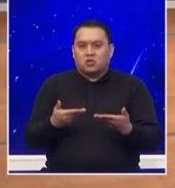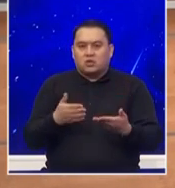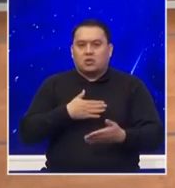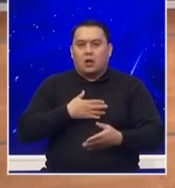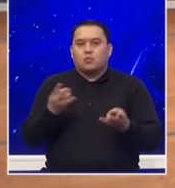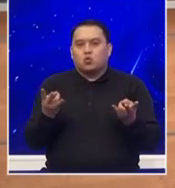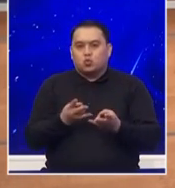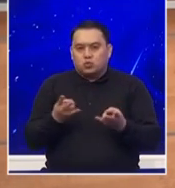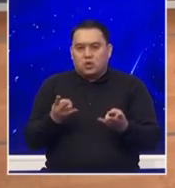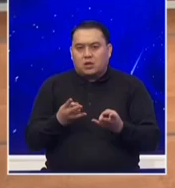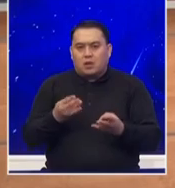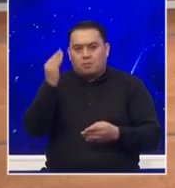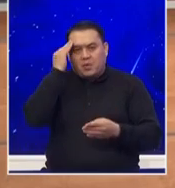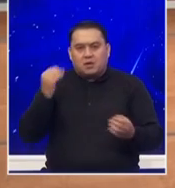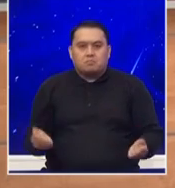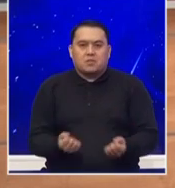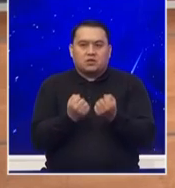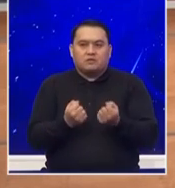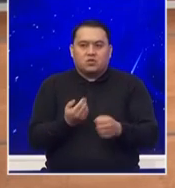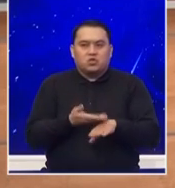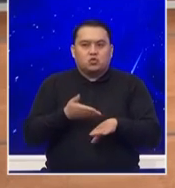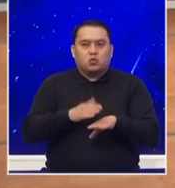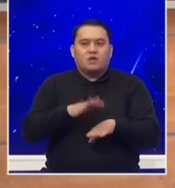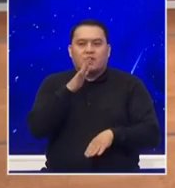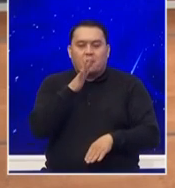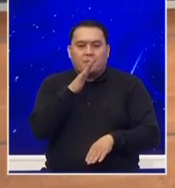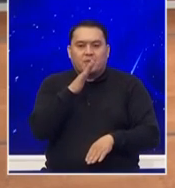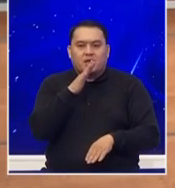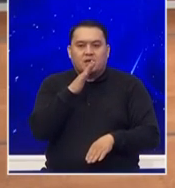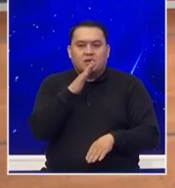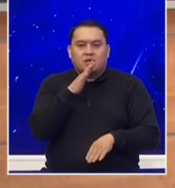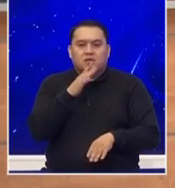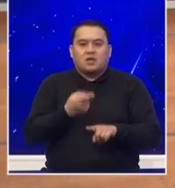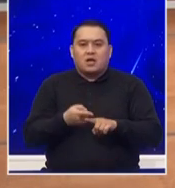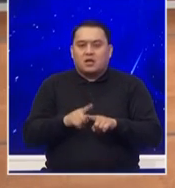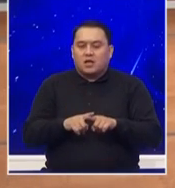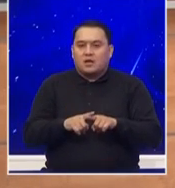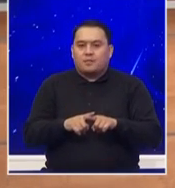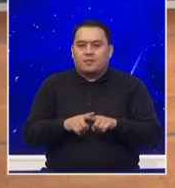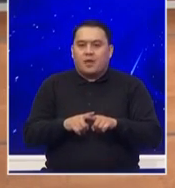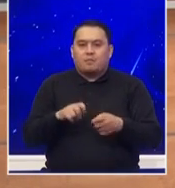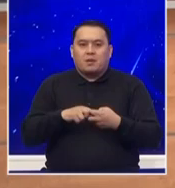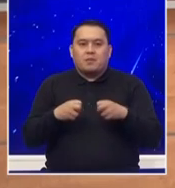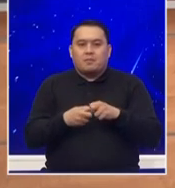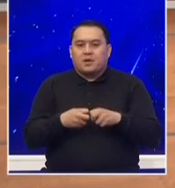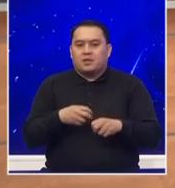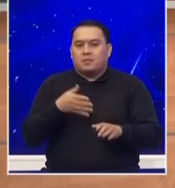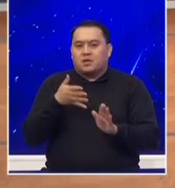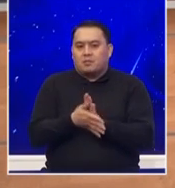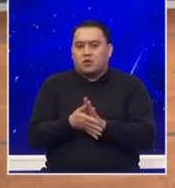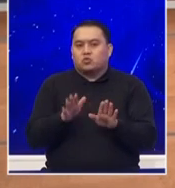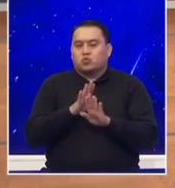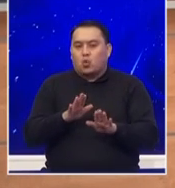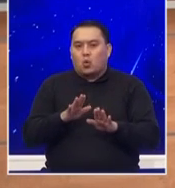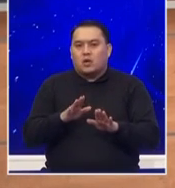нам нужно найти меры поддержки вот в этот тяжелый период, чтобы из-за вот, этих проблем мы не потеряли не просто,